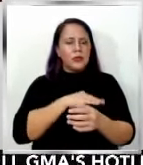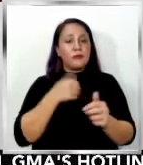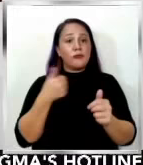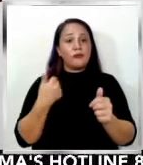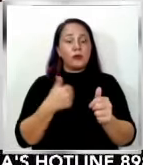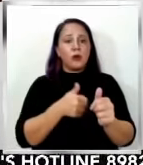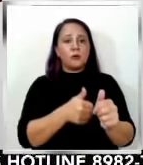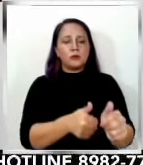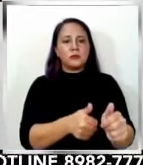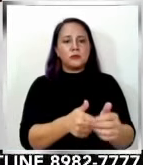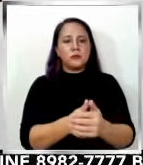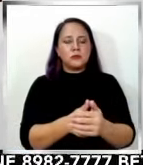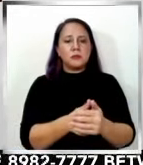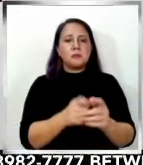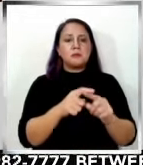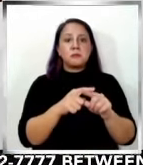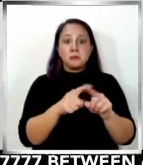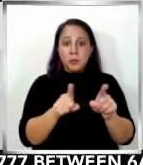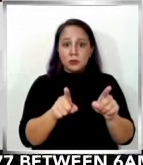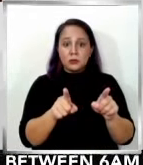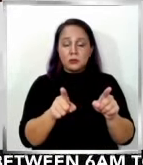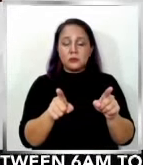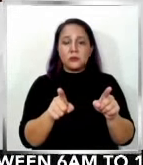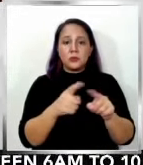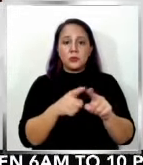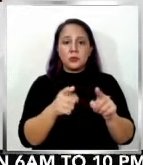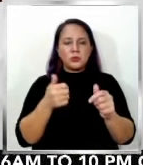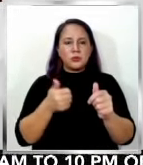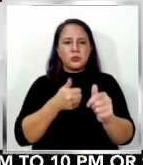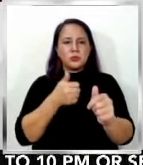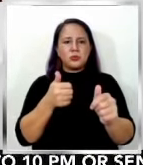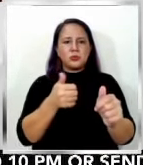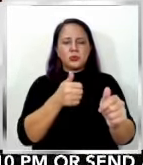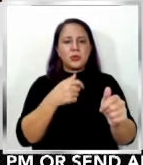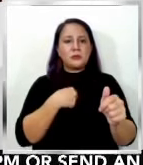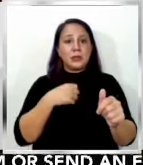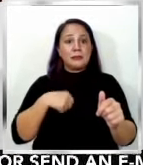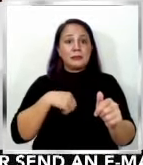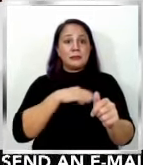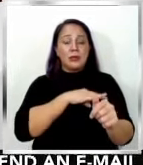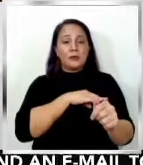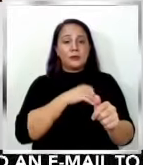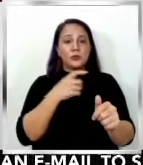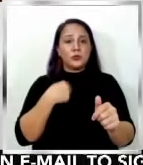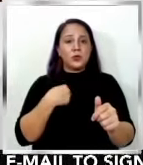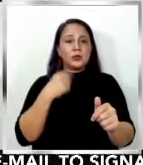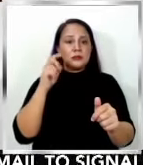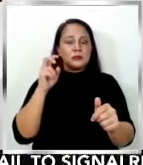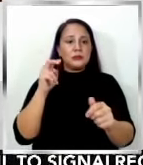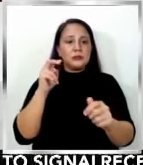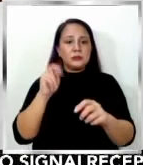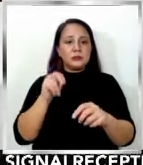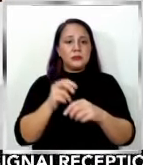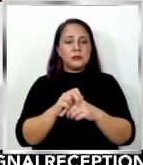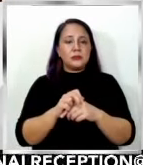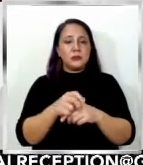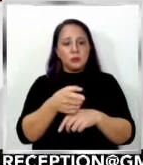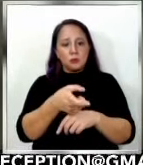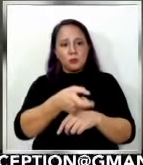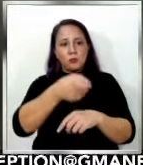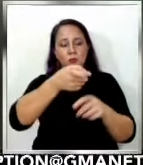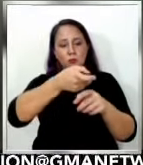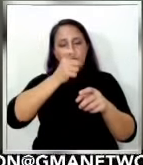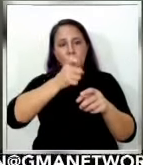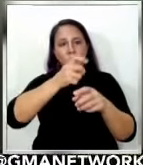the course of the chase nila, yung mga personnel natin is have to disable yung sasakyan, tinutukan yung